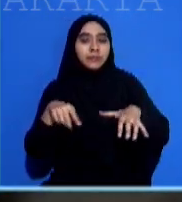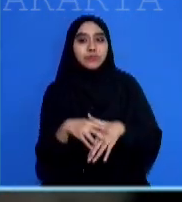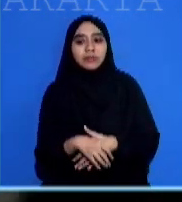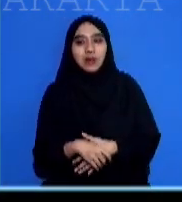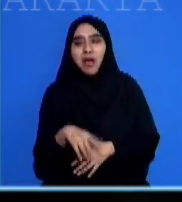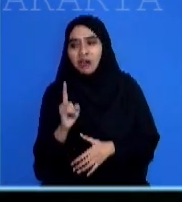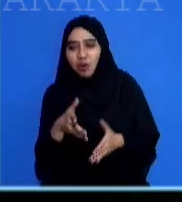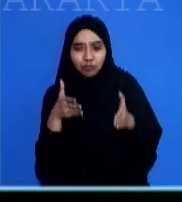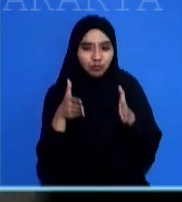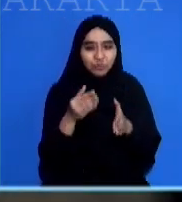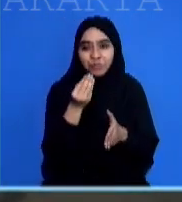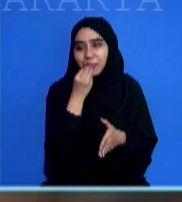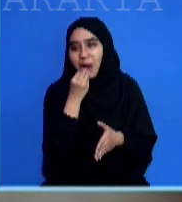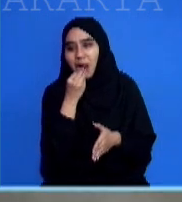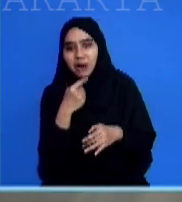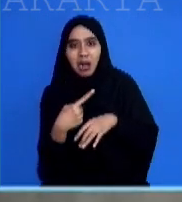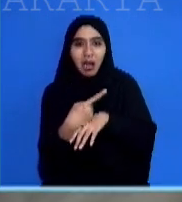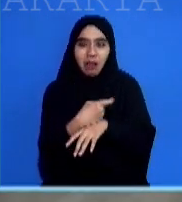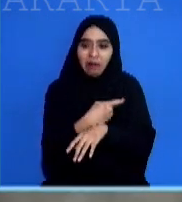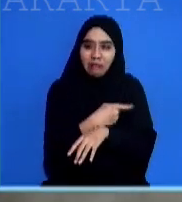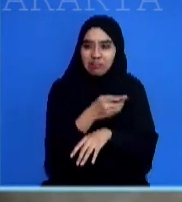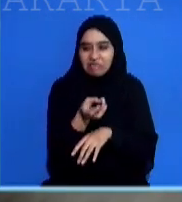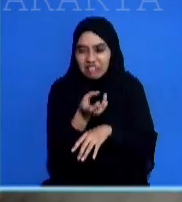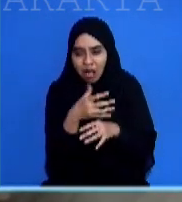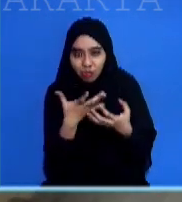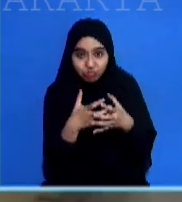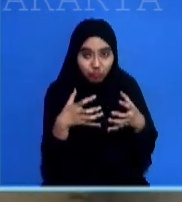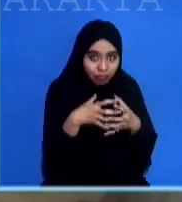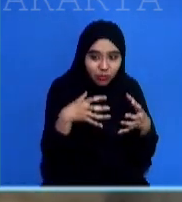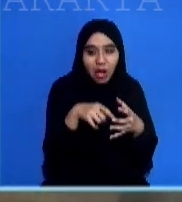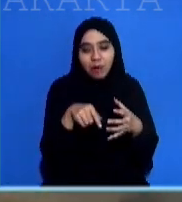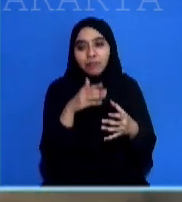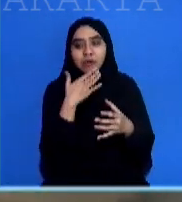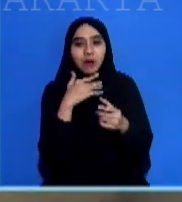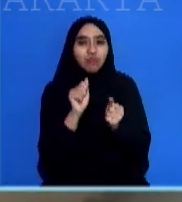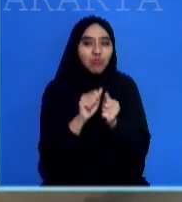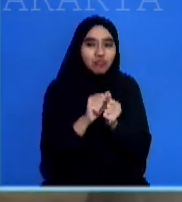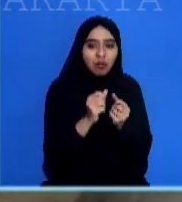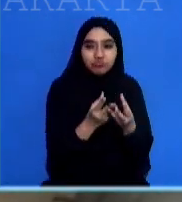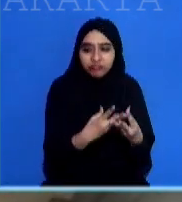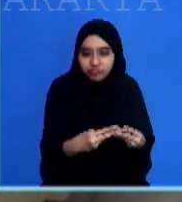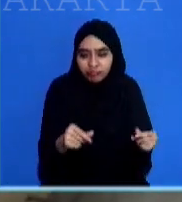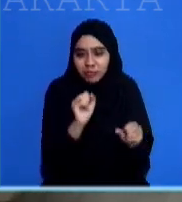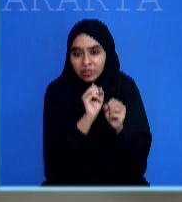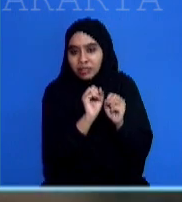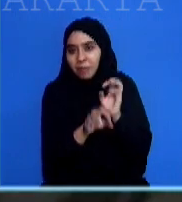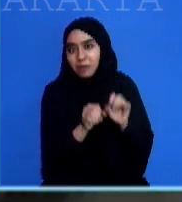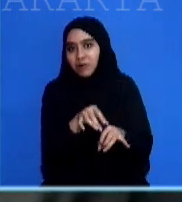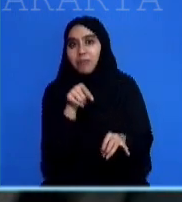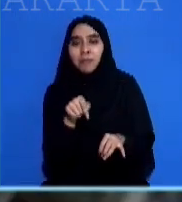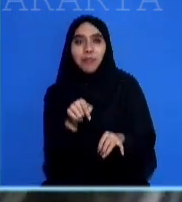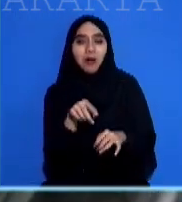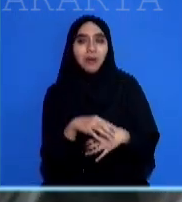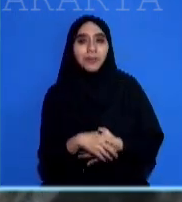kangge pakan magot Alit Lan diwaso ingkang saget Mabar limbah bal G kasebat miturut ketua kelompok swadaya